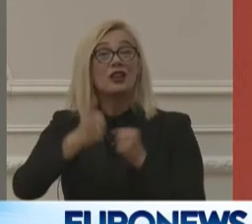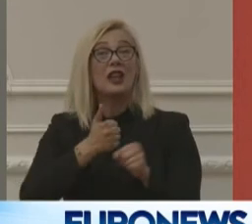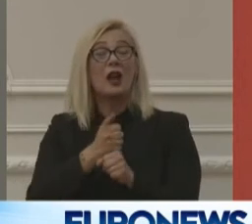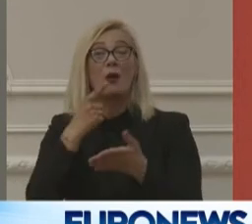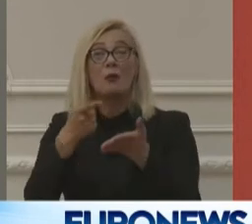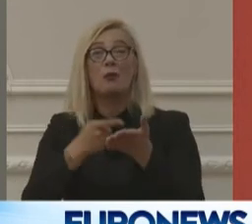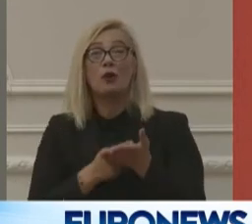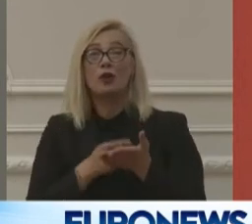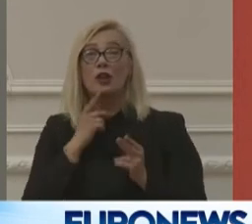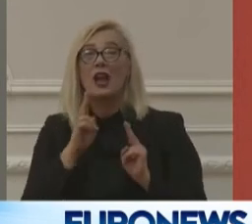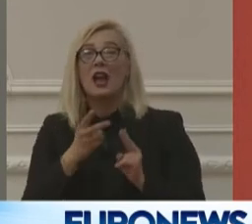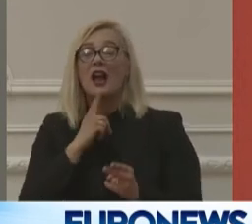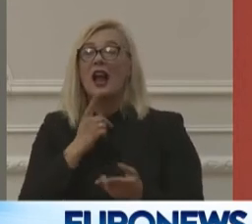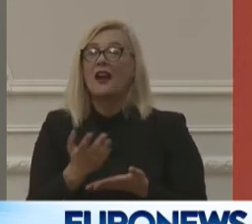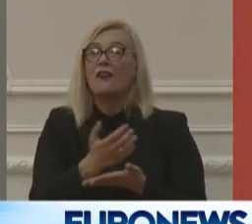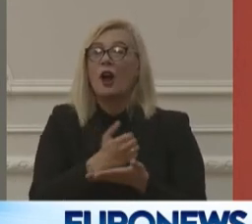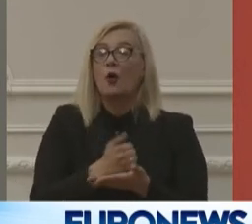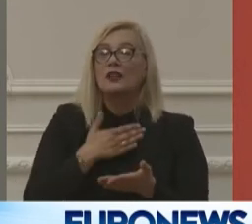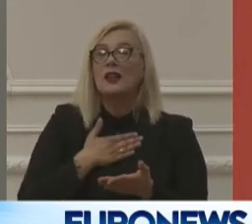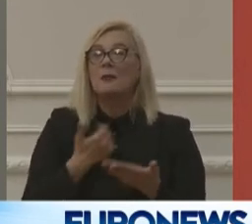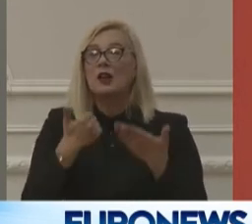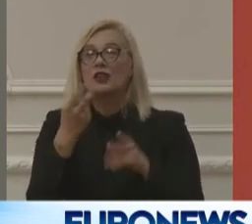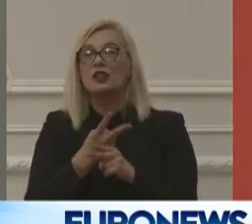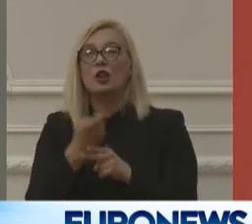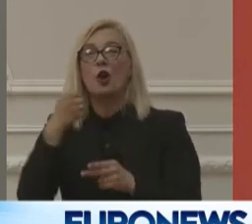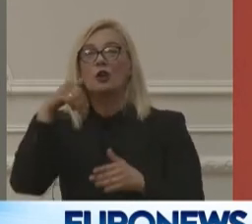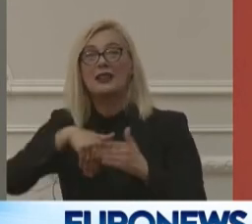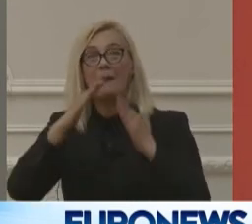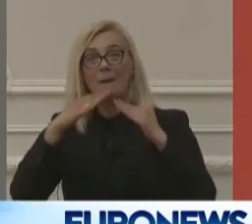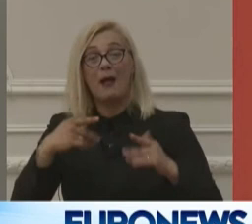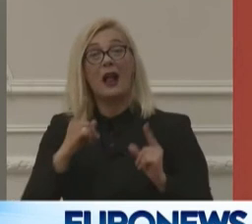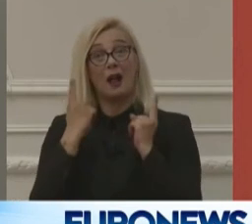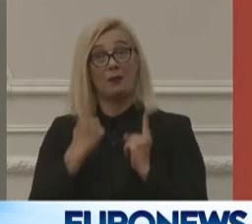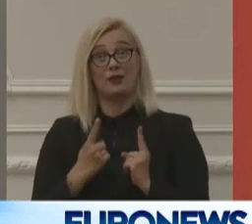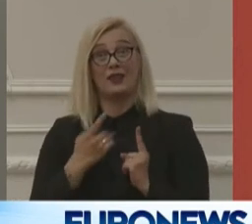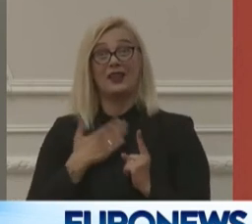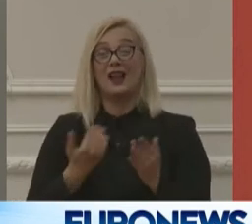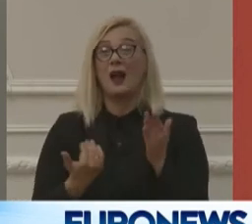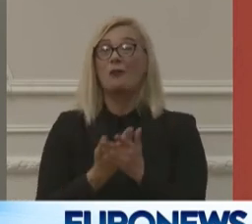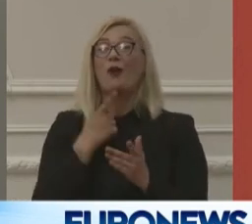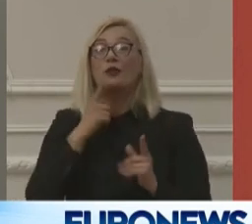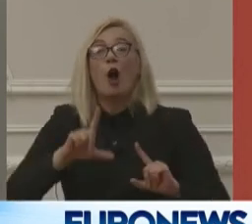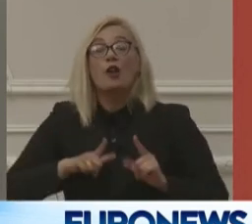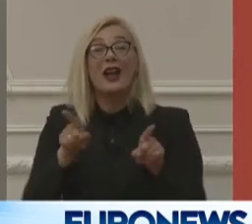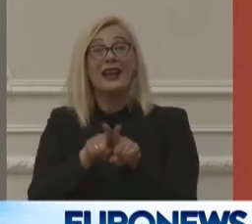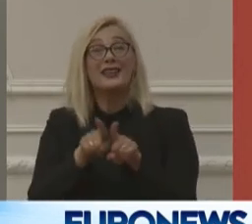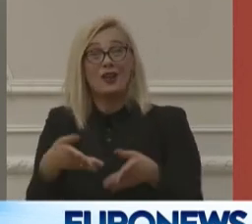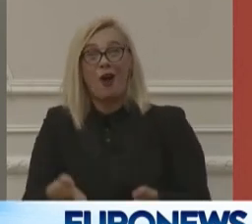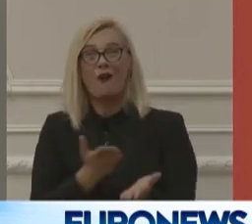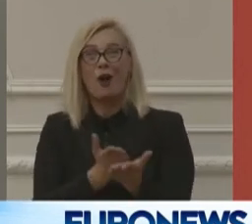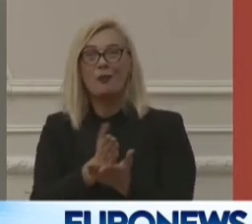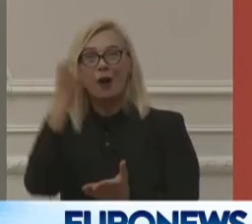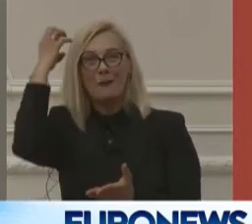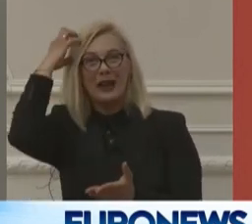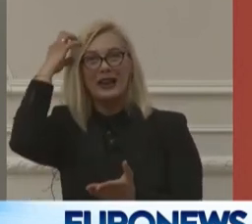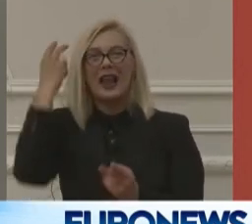2014 demonstrui se çfarë potenciali në bashkëpunimin e 6 vendeve të Ballkanit Perëndimor përfshihet. Dua përsëri të rimëkëmbim